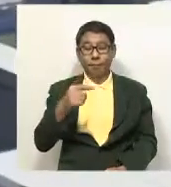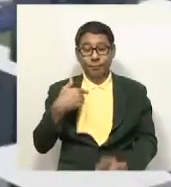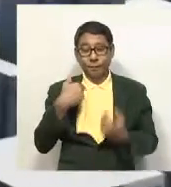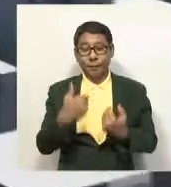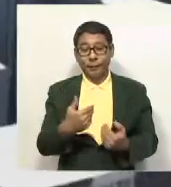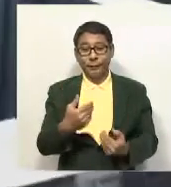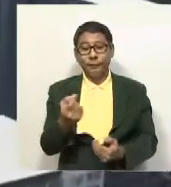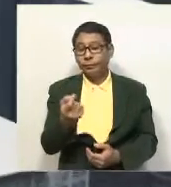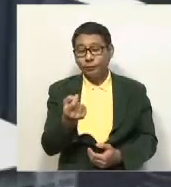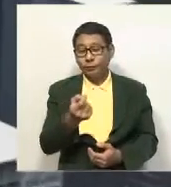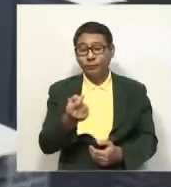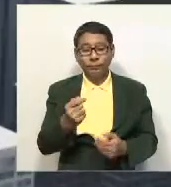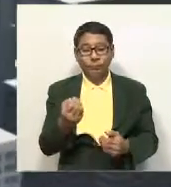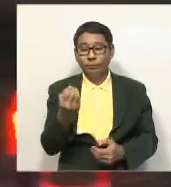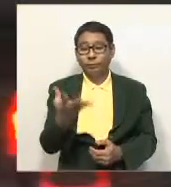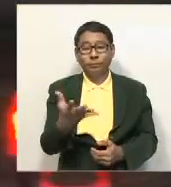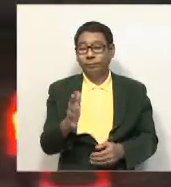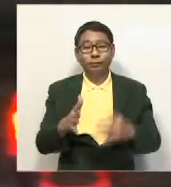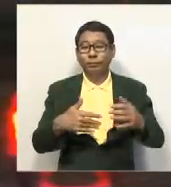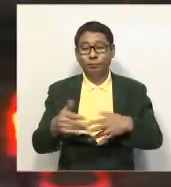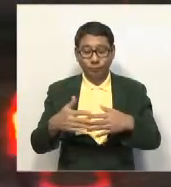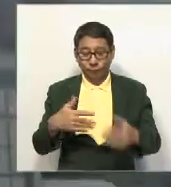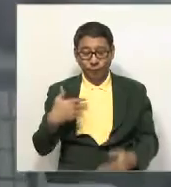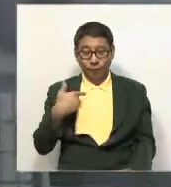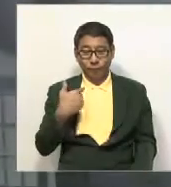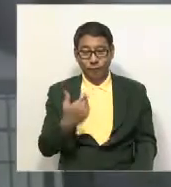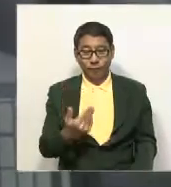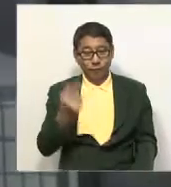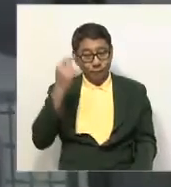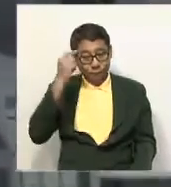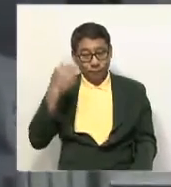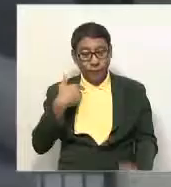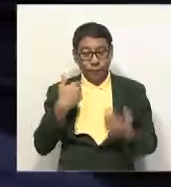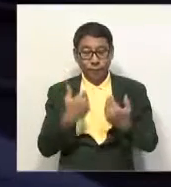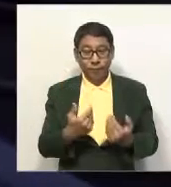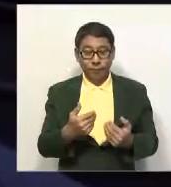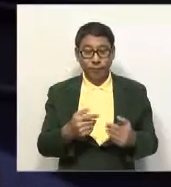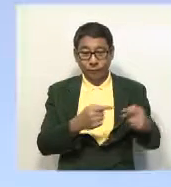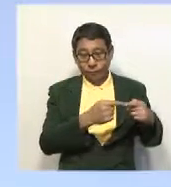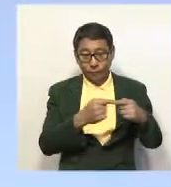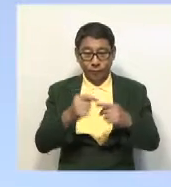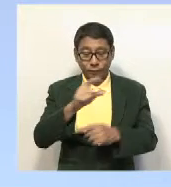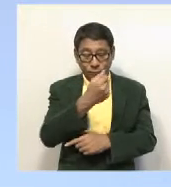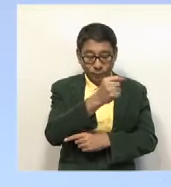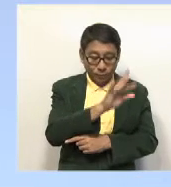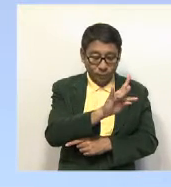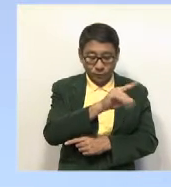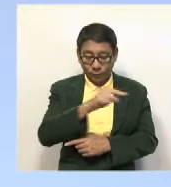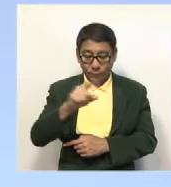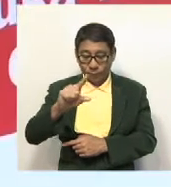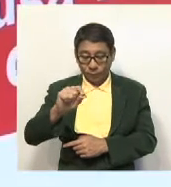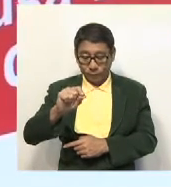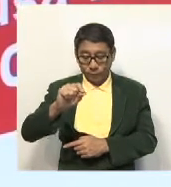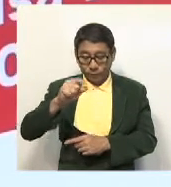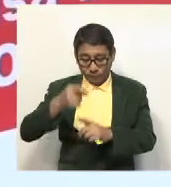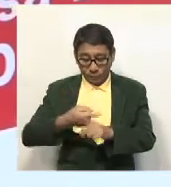คิดถึงเนี่ยก็ให้คิดถึงน้อยๆนะไม่ต้องคิดถึงเยอะก็ได้ แล้วจากนั้นนะครับต่อเนื่องกันที่18-20ตุลาคมท่านนาย